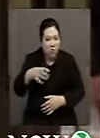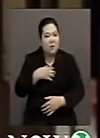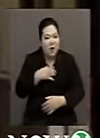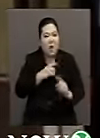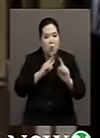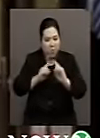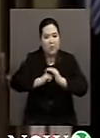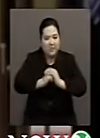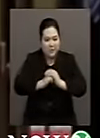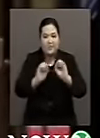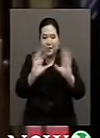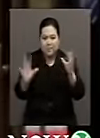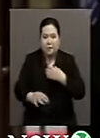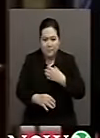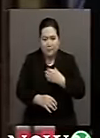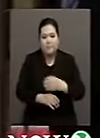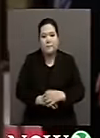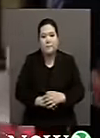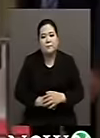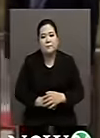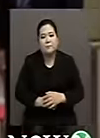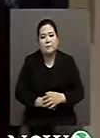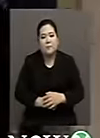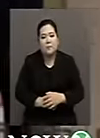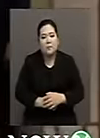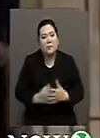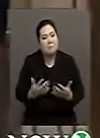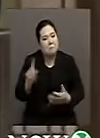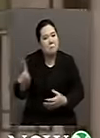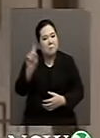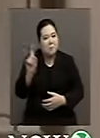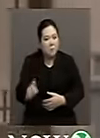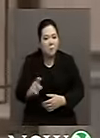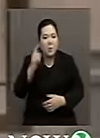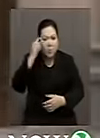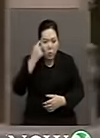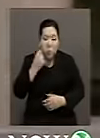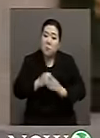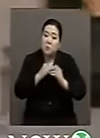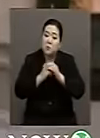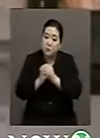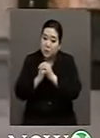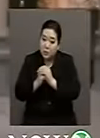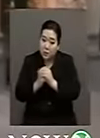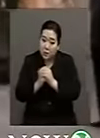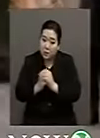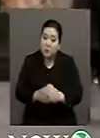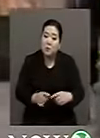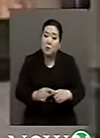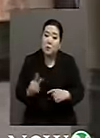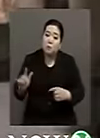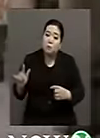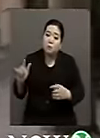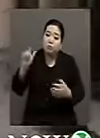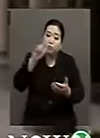รือเรื่องนี้กับประเทศจีนซะเหลือเกินค่ะประเด็นนี้เนี่ยก็ไม่รู้ว่าจะเกี่ยวกับตอนที่ผู้นำสหรัฐไปถึงจีนแล้วไม่ได้ใช้บันได VIPหรือเปล่านะคุณ